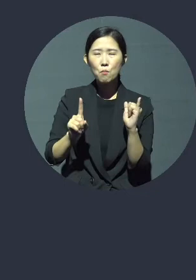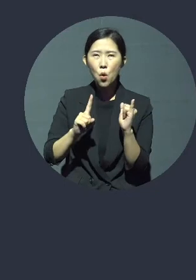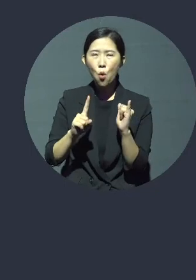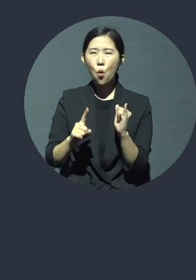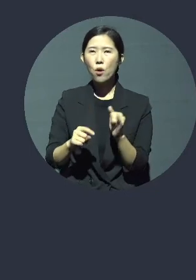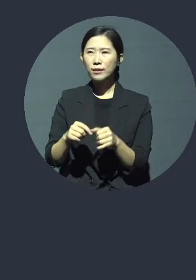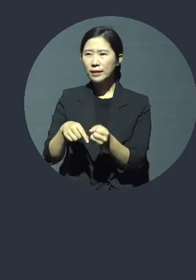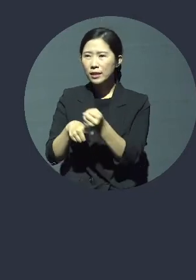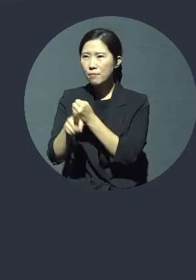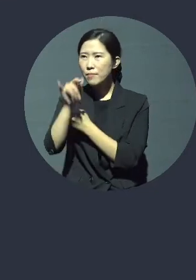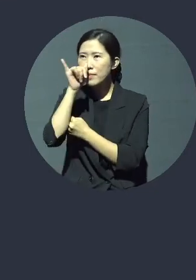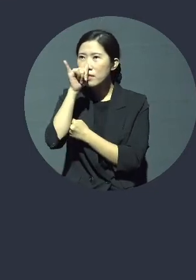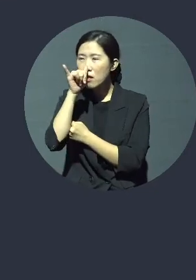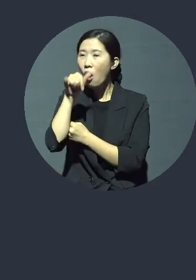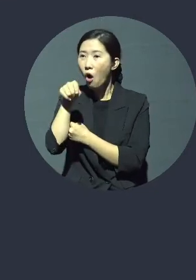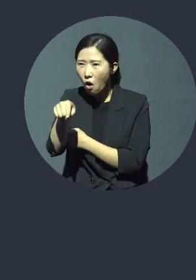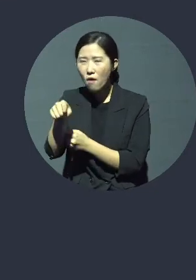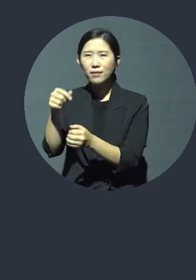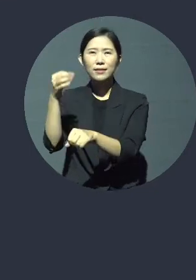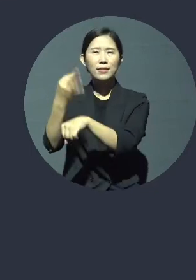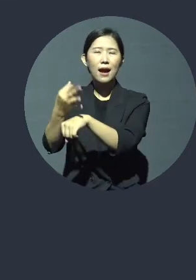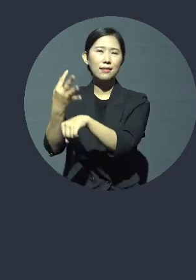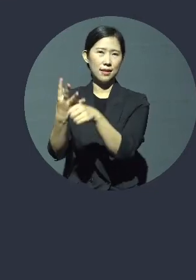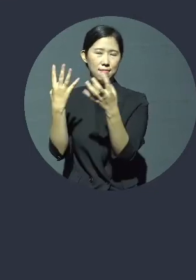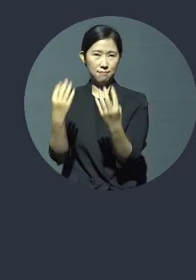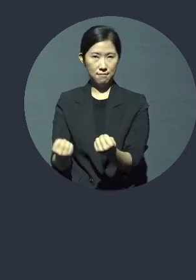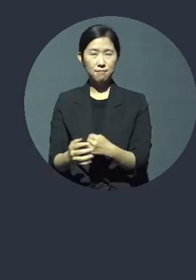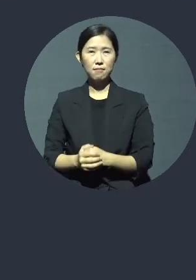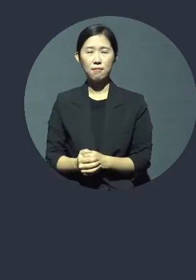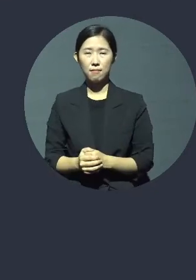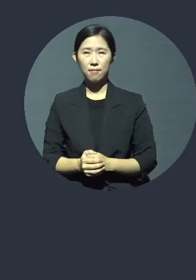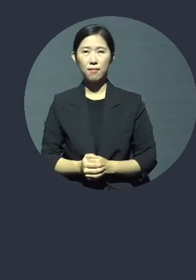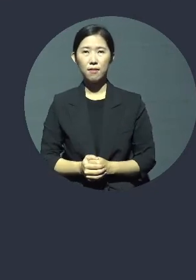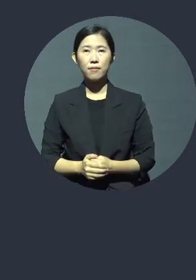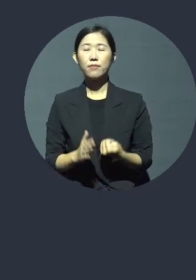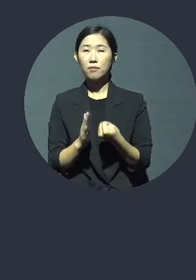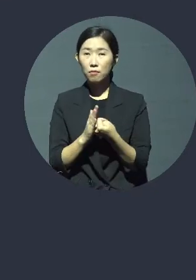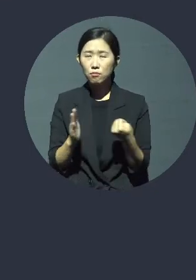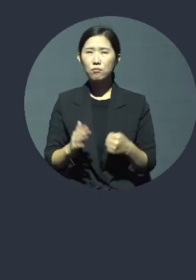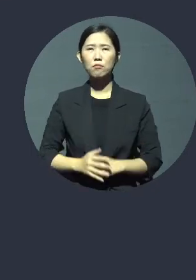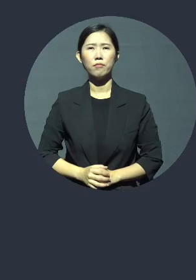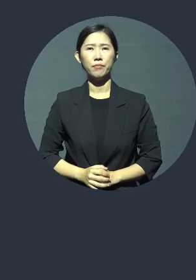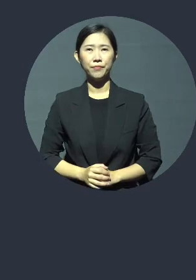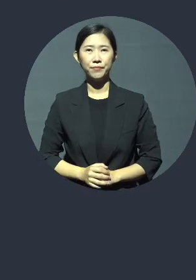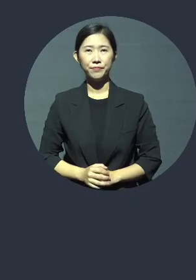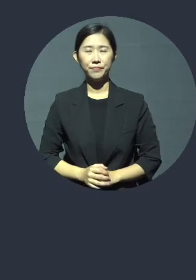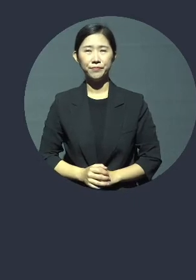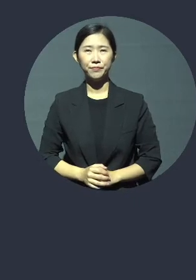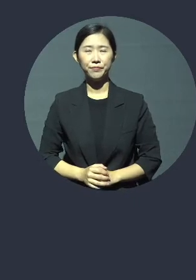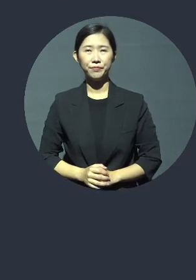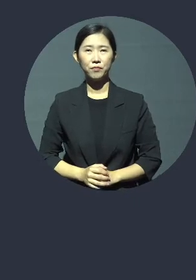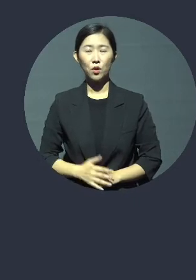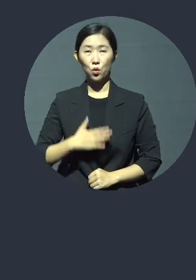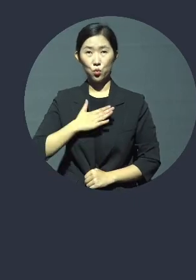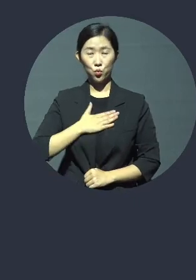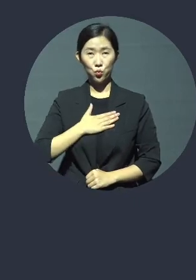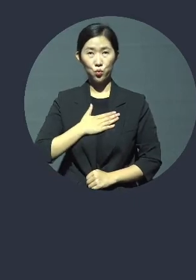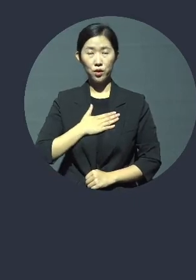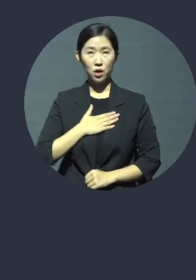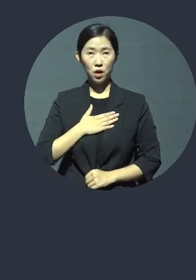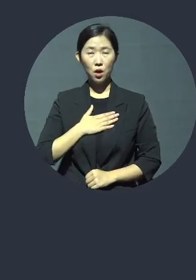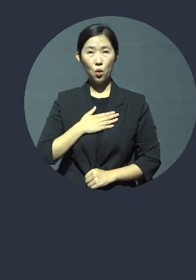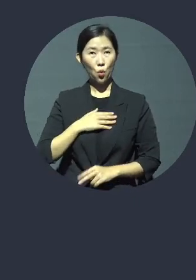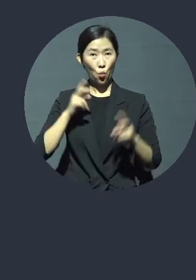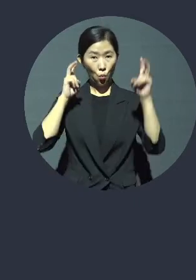높은 것으로 나타났습니다. 이것은 다른 어떤 세대보다도 높은 수치입니다. 저희 회사도 늘